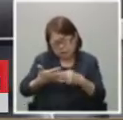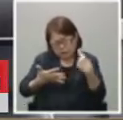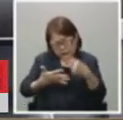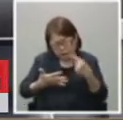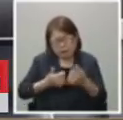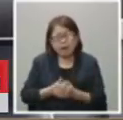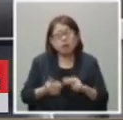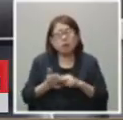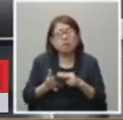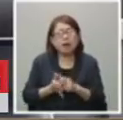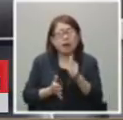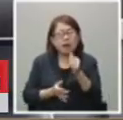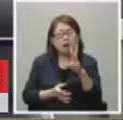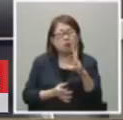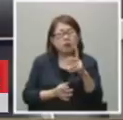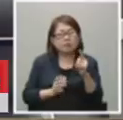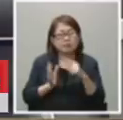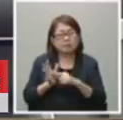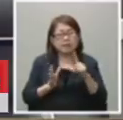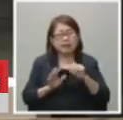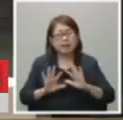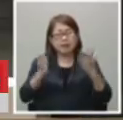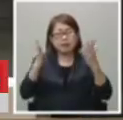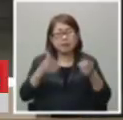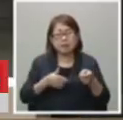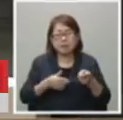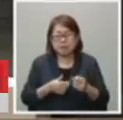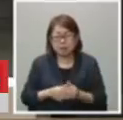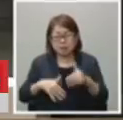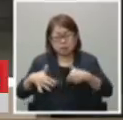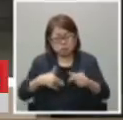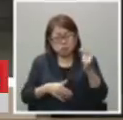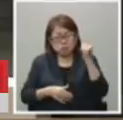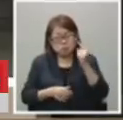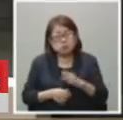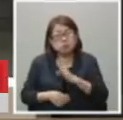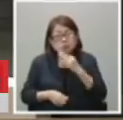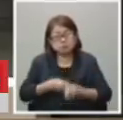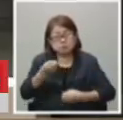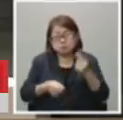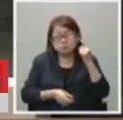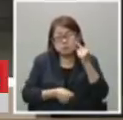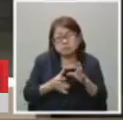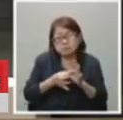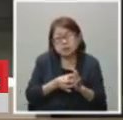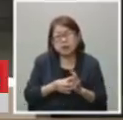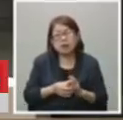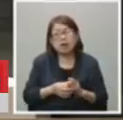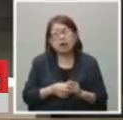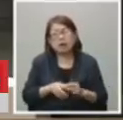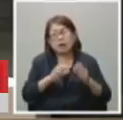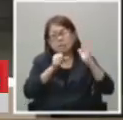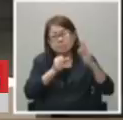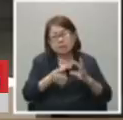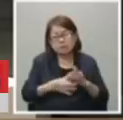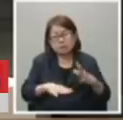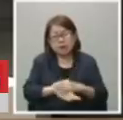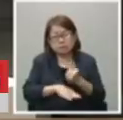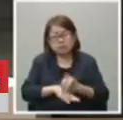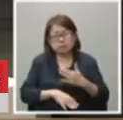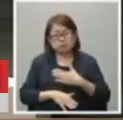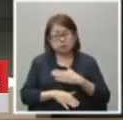าอวตารเพราะฉะนั้นพี่น้องประชาชนครับเวลาท่านไปแสดงความคิดเห็นทางด้านการเมืองเนี่ยท่านอย่าได้ตกใจนะ